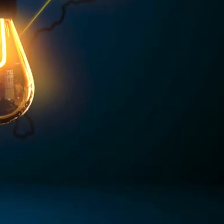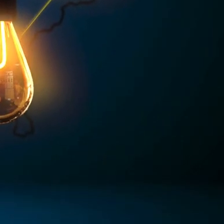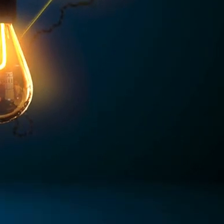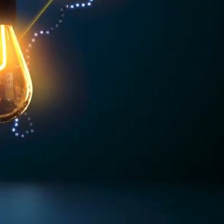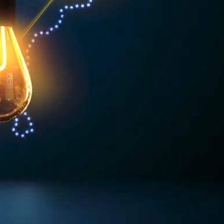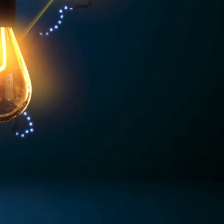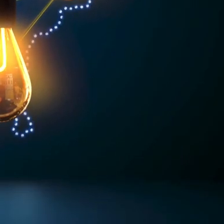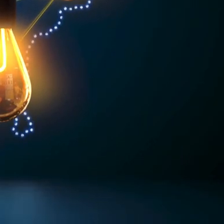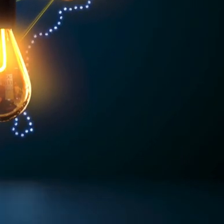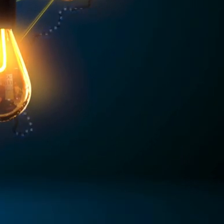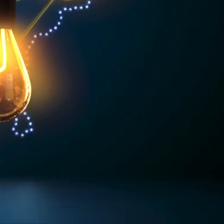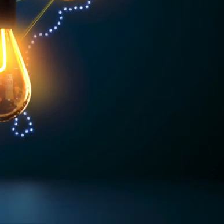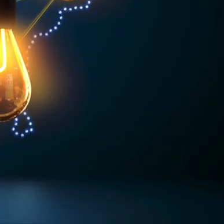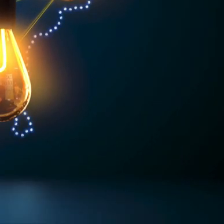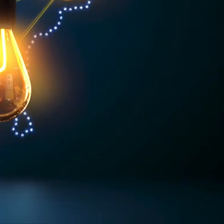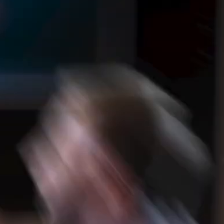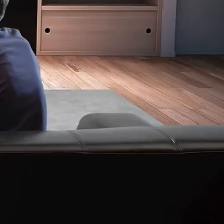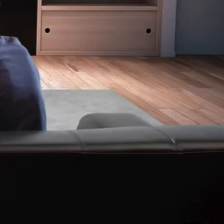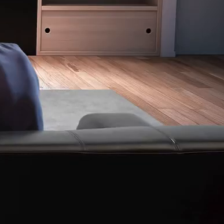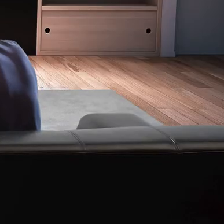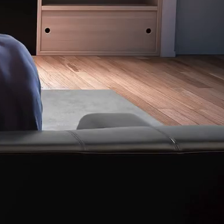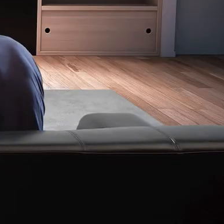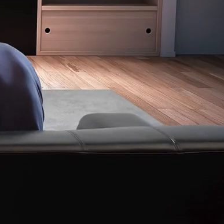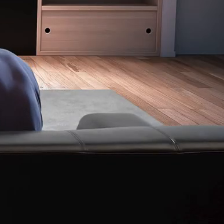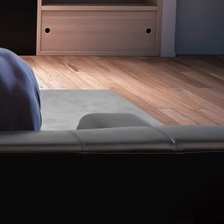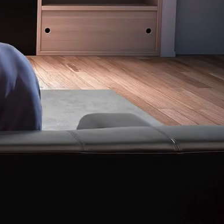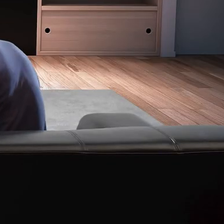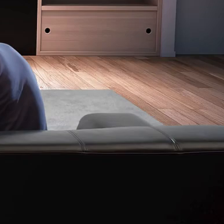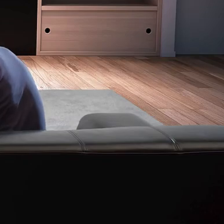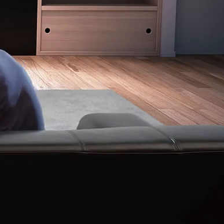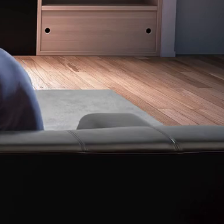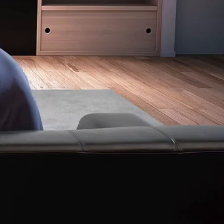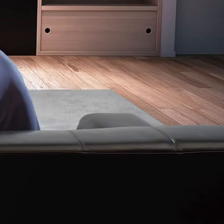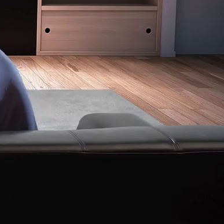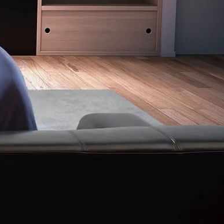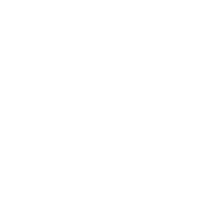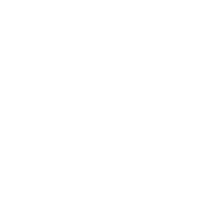Visoje Lietuvoje mūsų vis daugiau. Ir mes tai mėgstame.